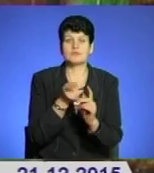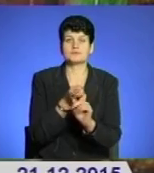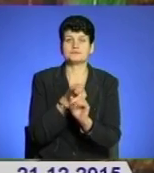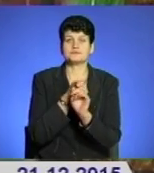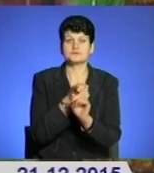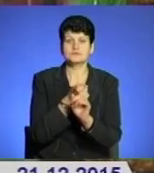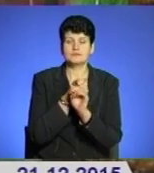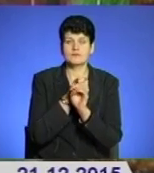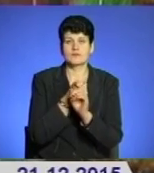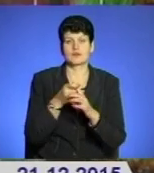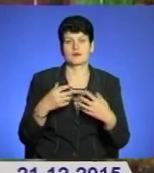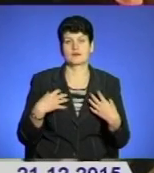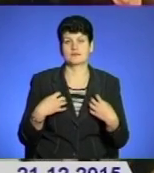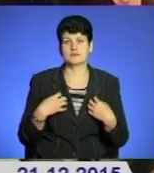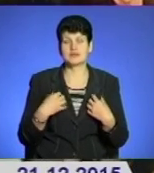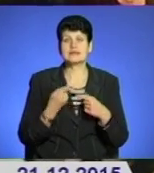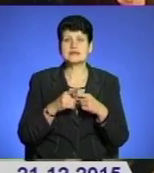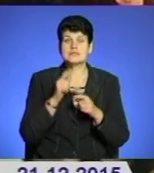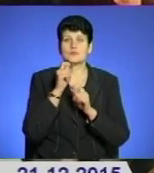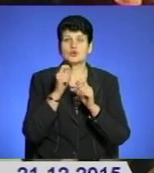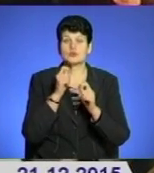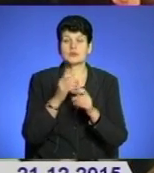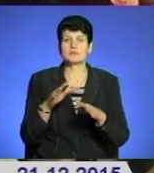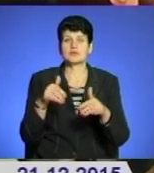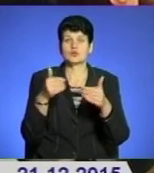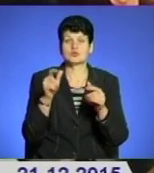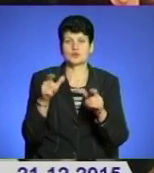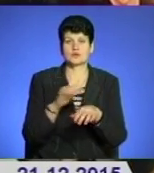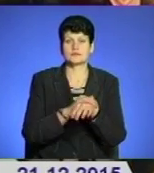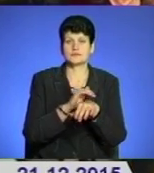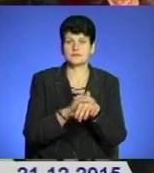символу прийдешнього року. Подібні подарунки приносять людям благополуччя і успіх.